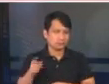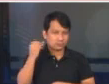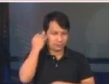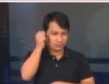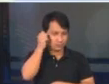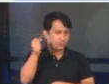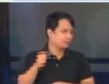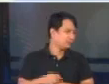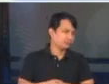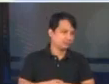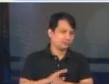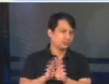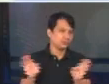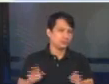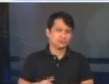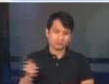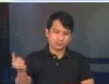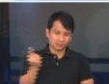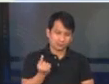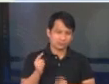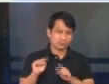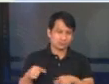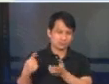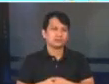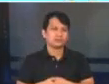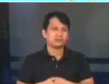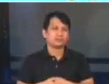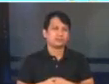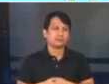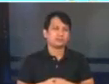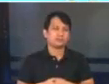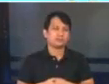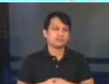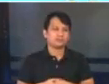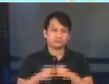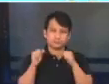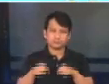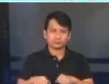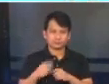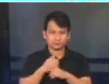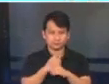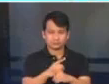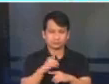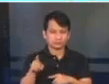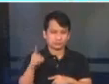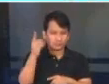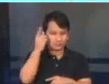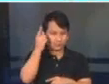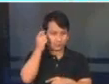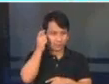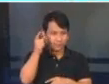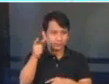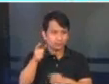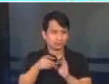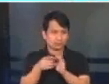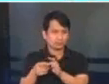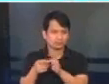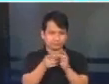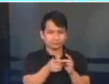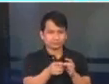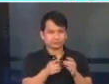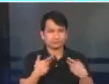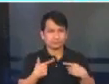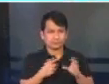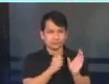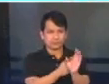Josep. Iharap mo si Sison sa akin, magdebate kami. Manindigan po naman si Defense Secretary Delfin Lorenzana na may basihan ang red tagging